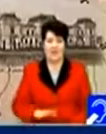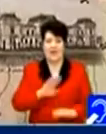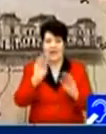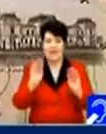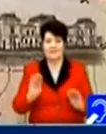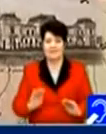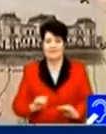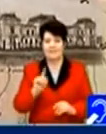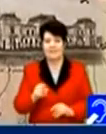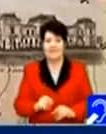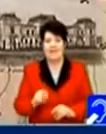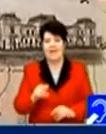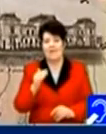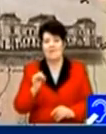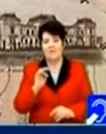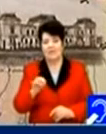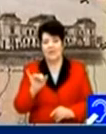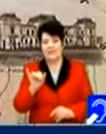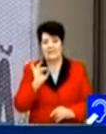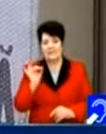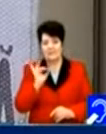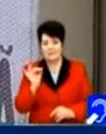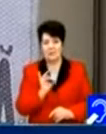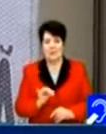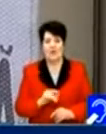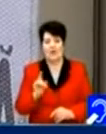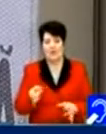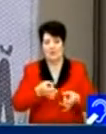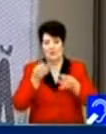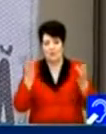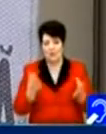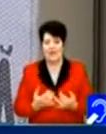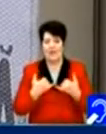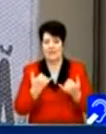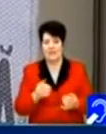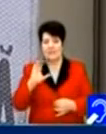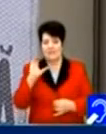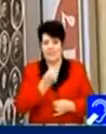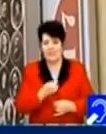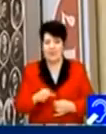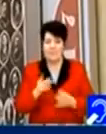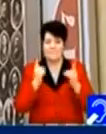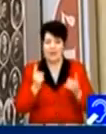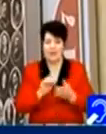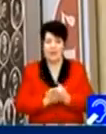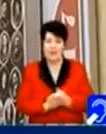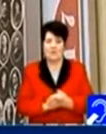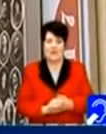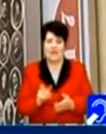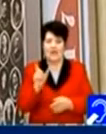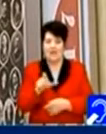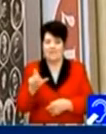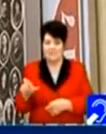Expoziția de la Facultatea de Istorie continuă seria manifestărilor culturale dedicate centenarului Marii Uniri. Vizitatorii pot